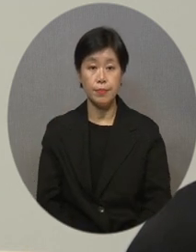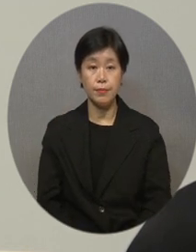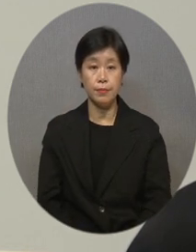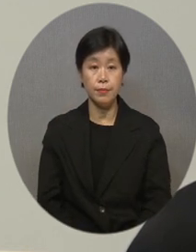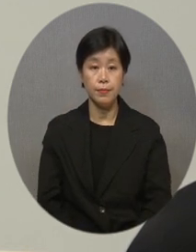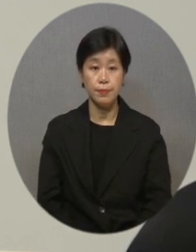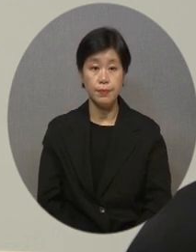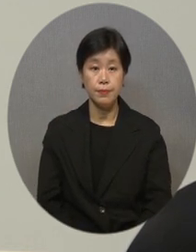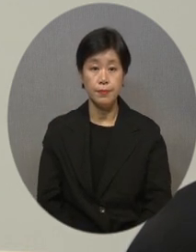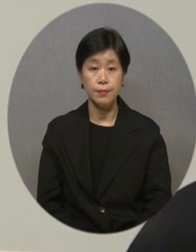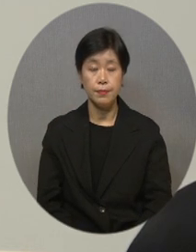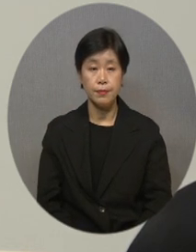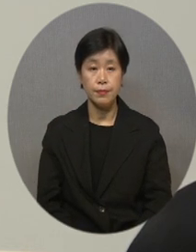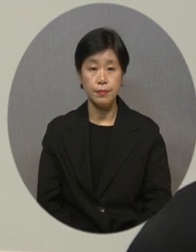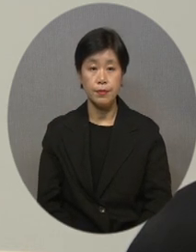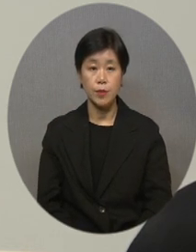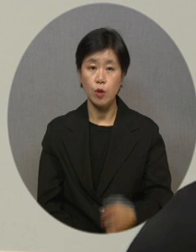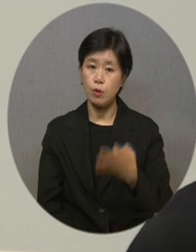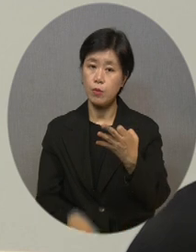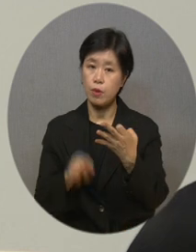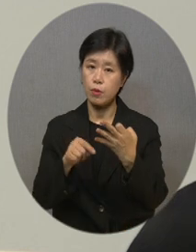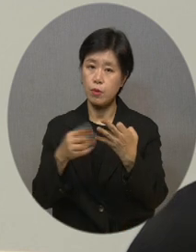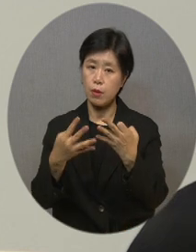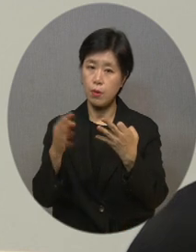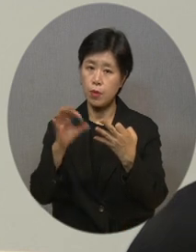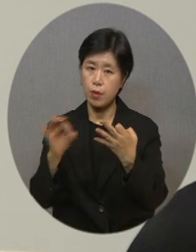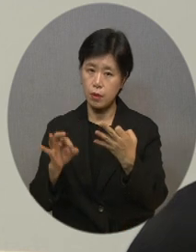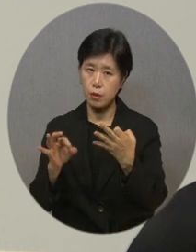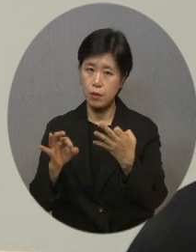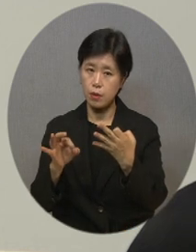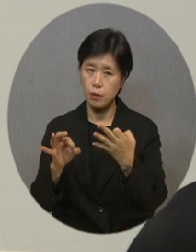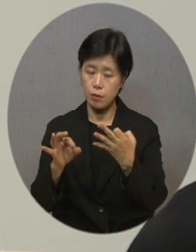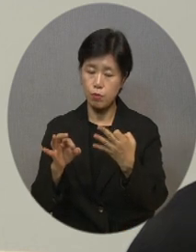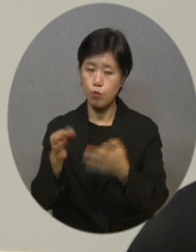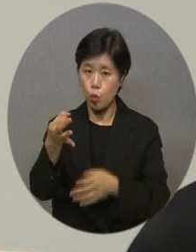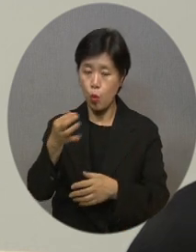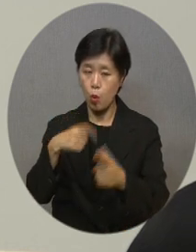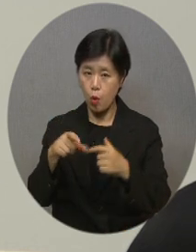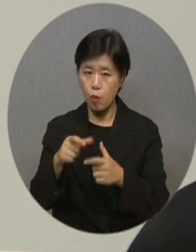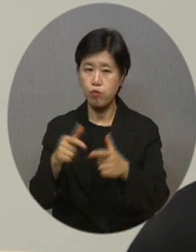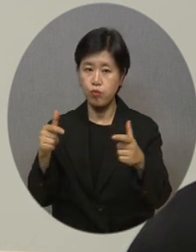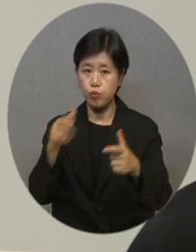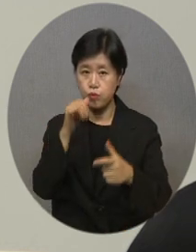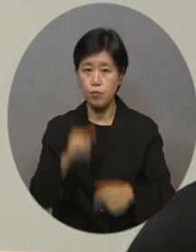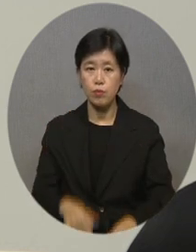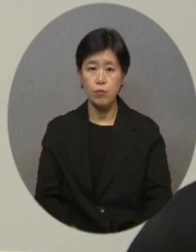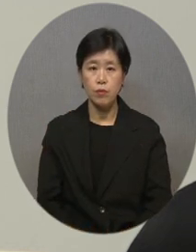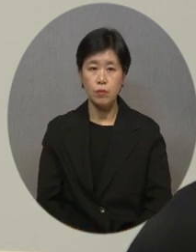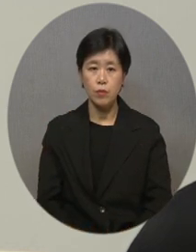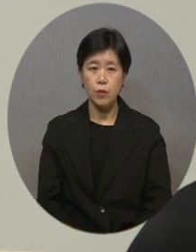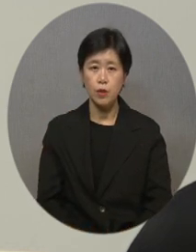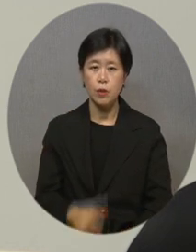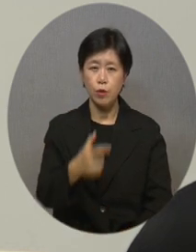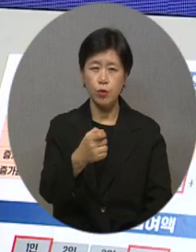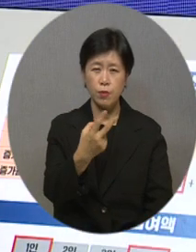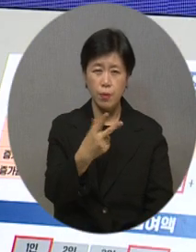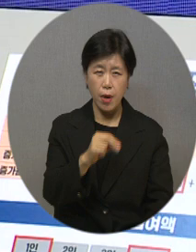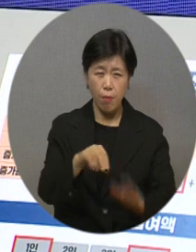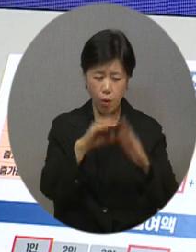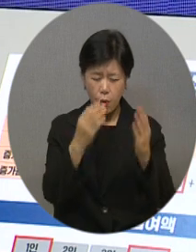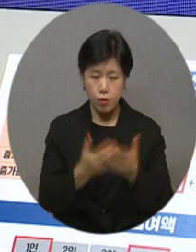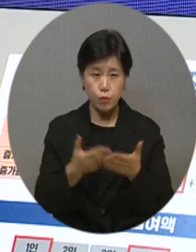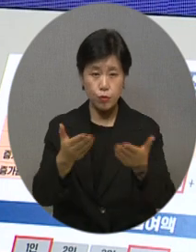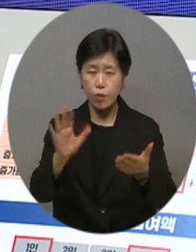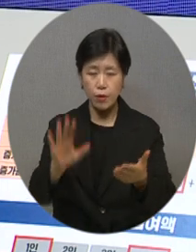이거 비율로 따지면 14.35% 되게 된 겁니다. 물론 이거 같은 경우에는 60만 원을 다 주는 것이 아니고 내가 예를